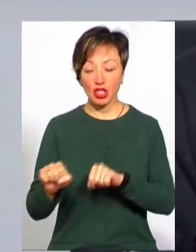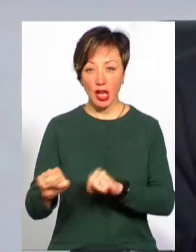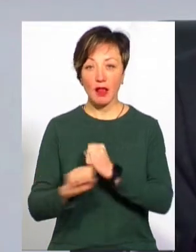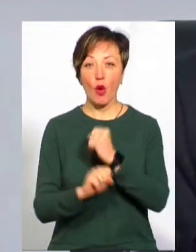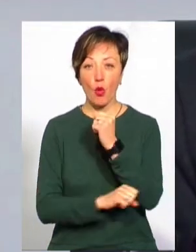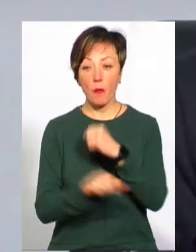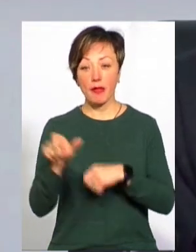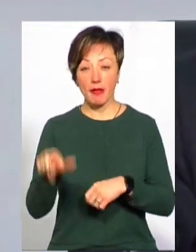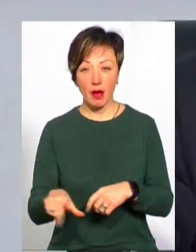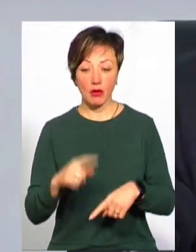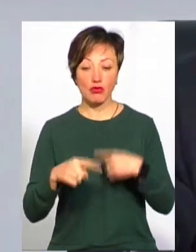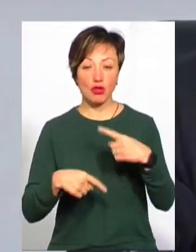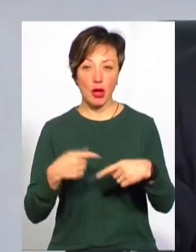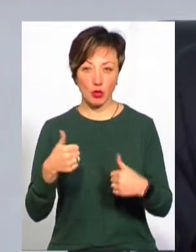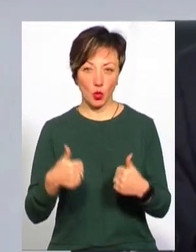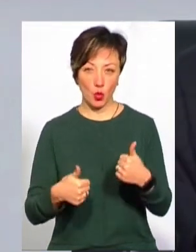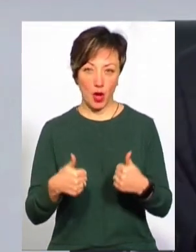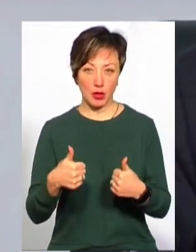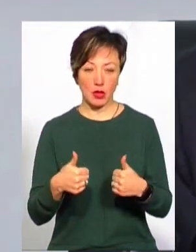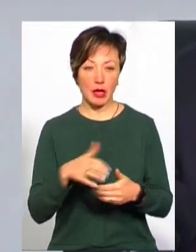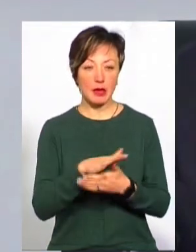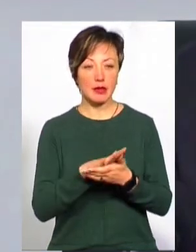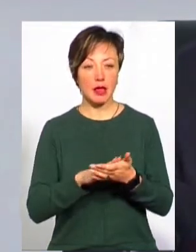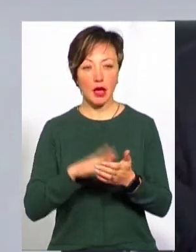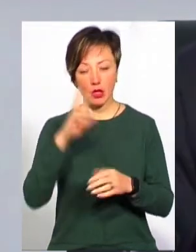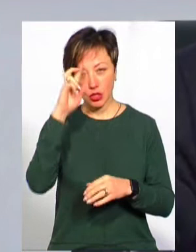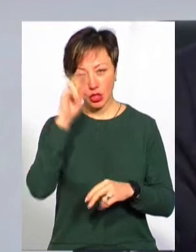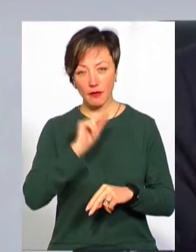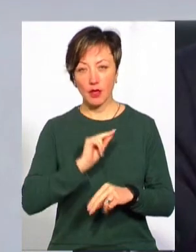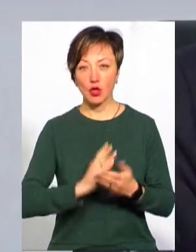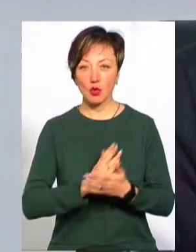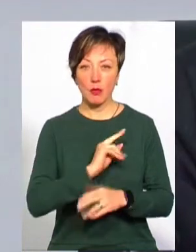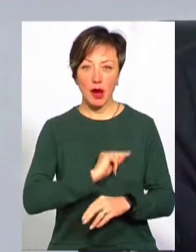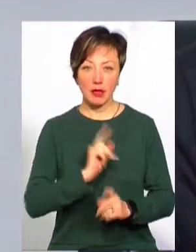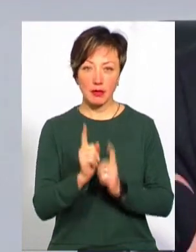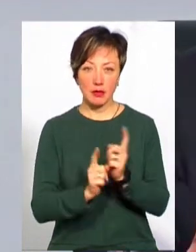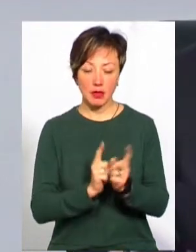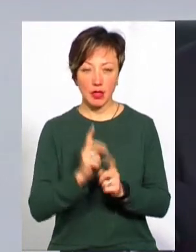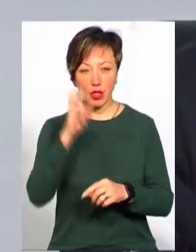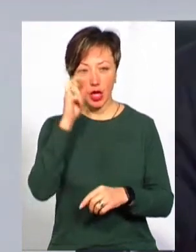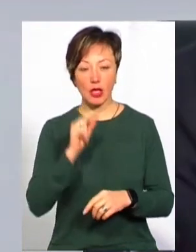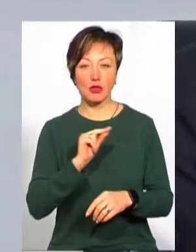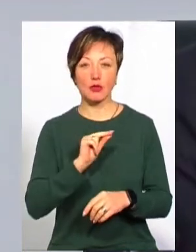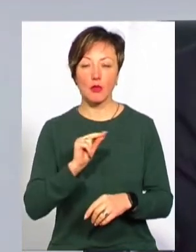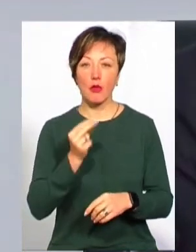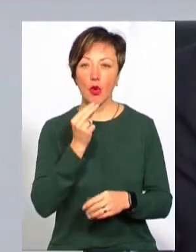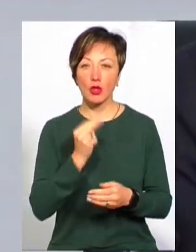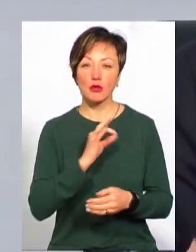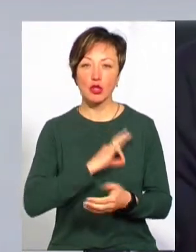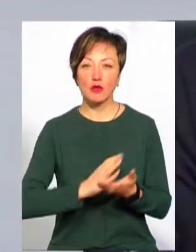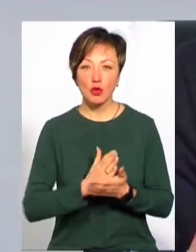маємо через конкуренцію. І далі Державна служба праці має бути реформована, Держпродспоживслужба має бути